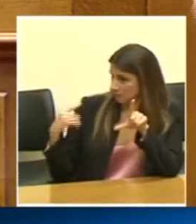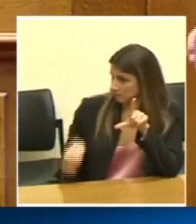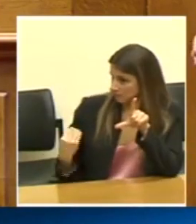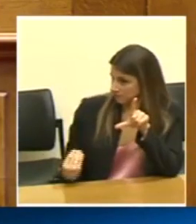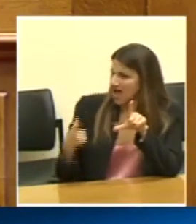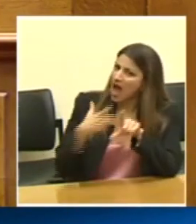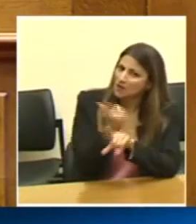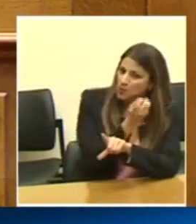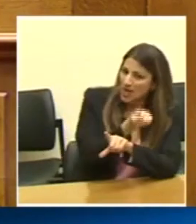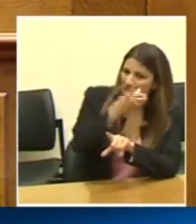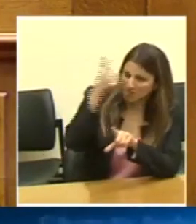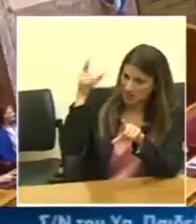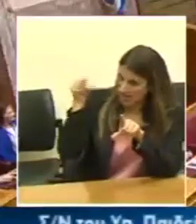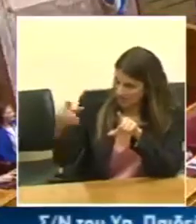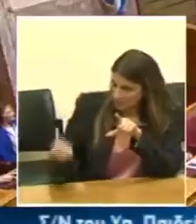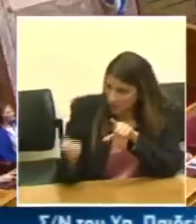Νέα Δημοκρατία.